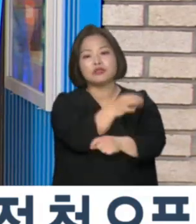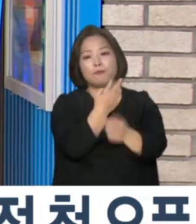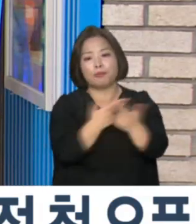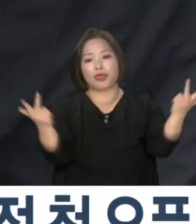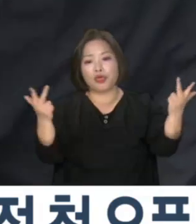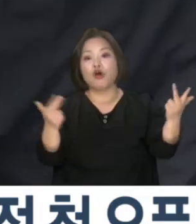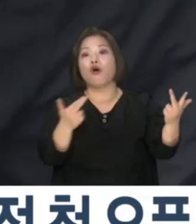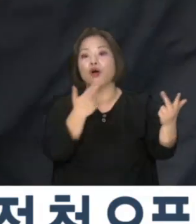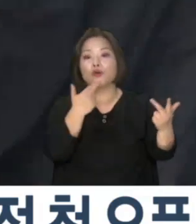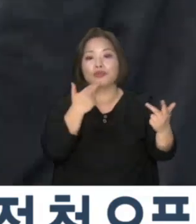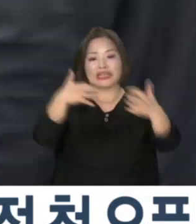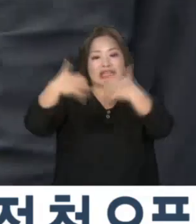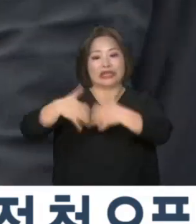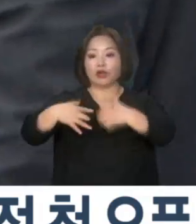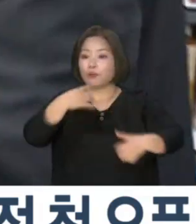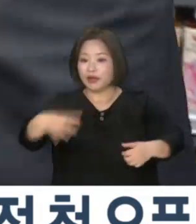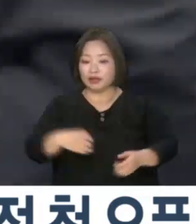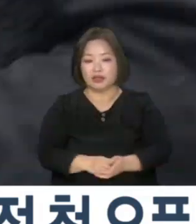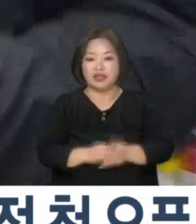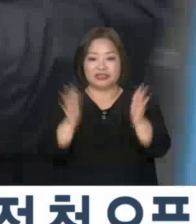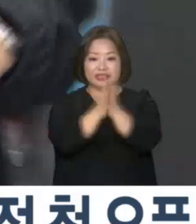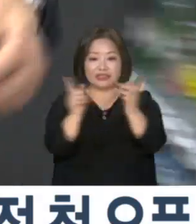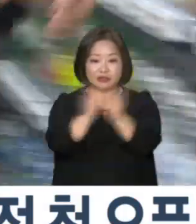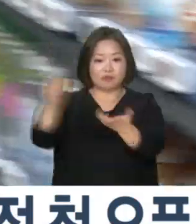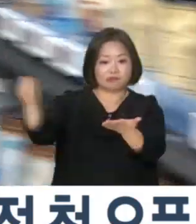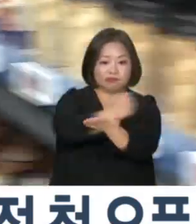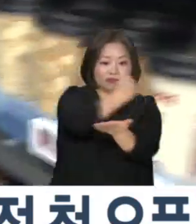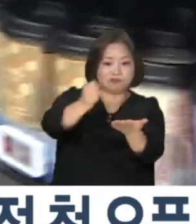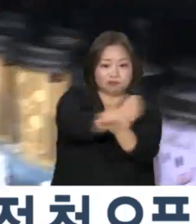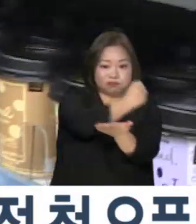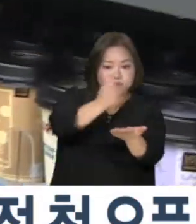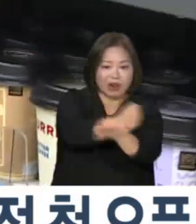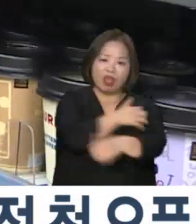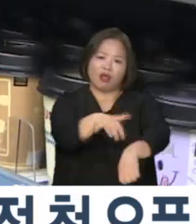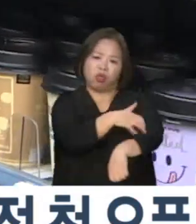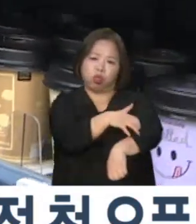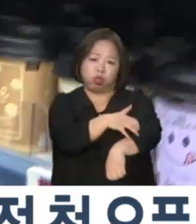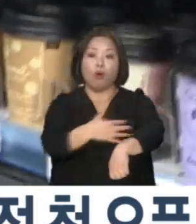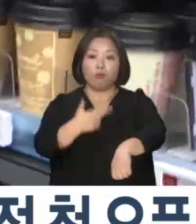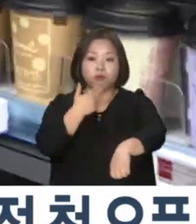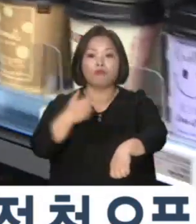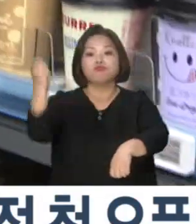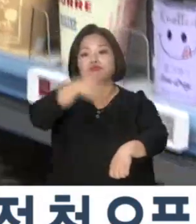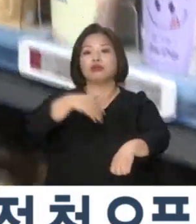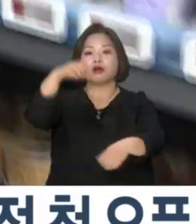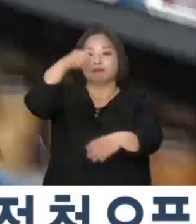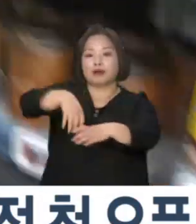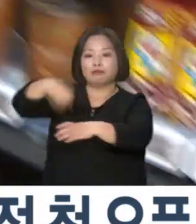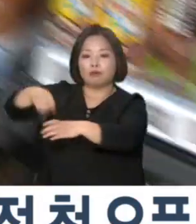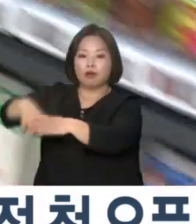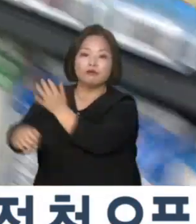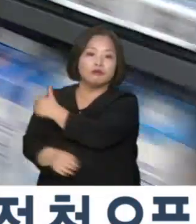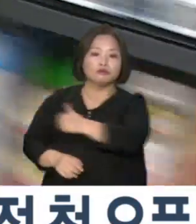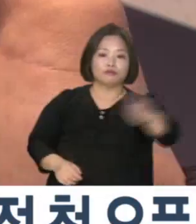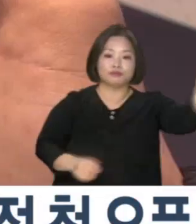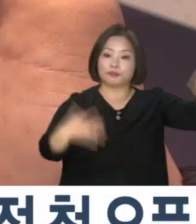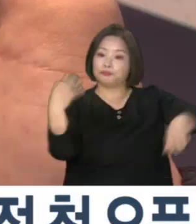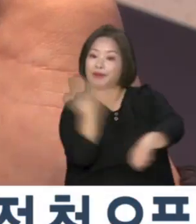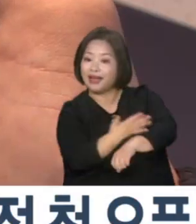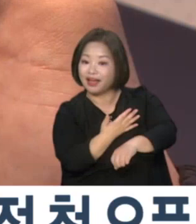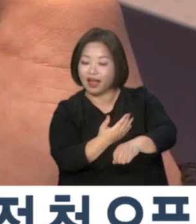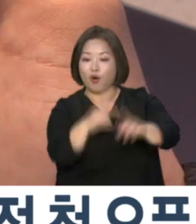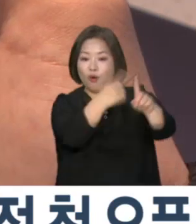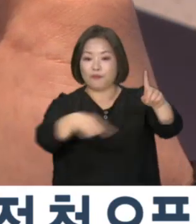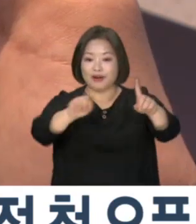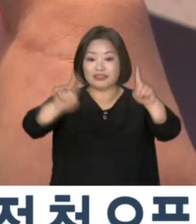처음입니다. 고객들은 직접 바코드를 찍고 카드로 결제해야 하는 번거로움이 없어 편리하다는 반응입니다.